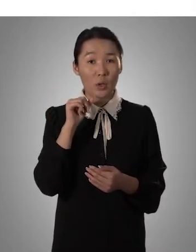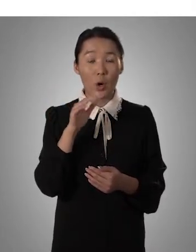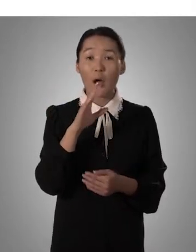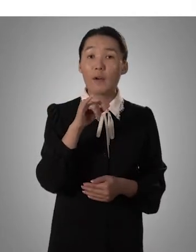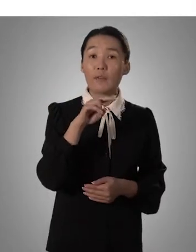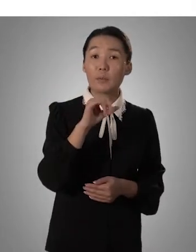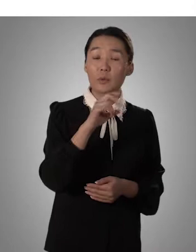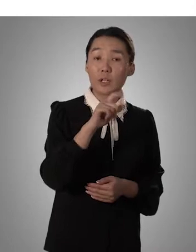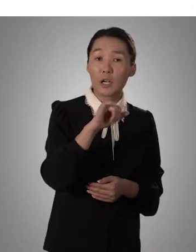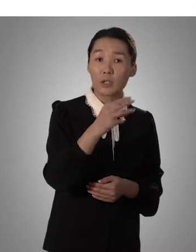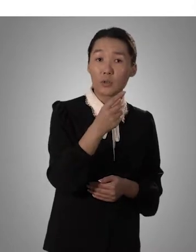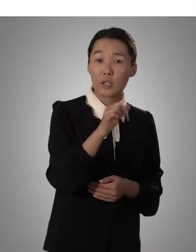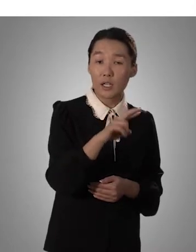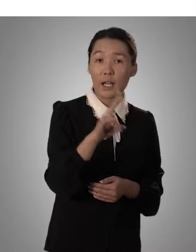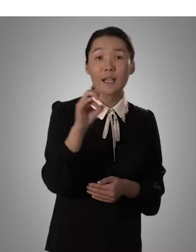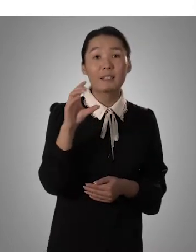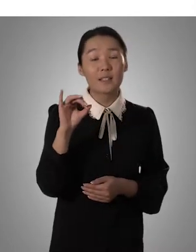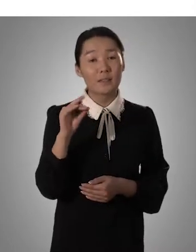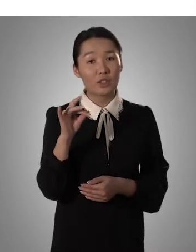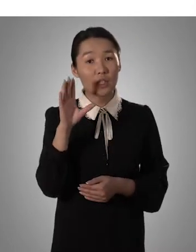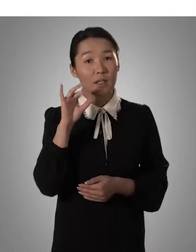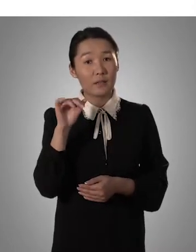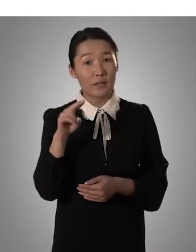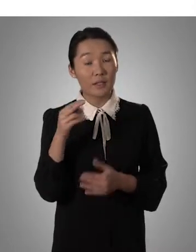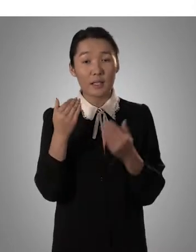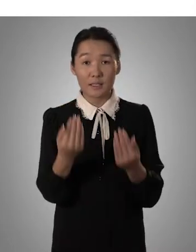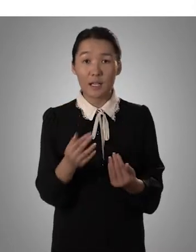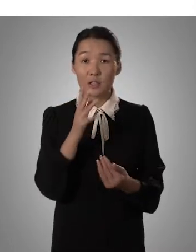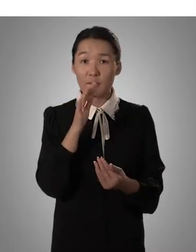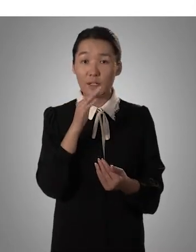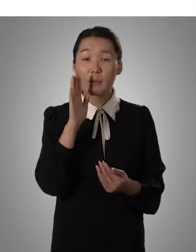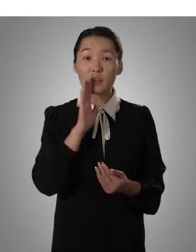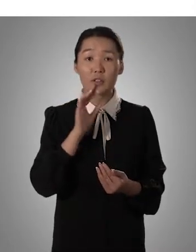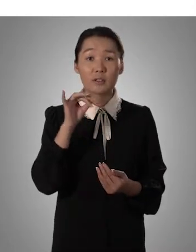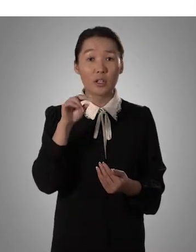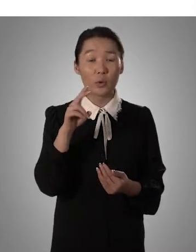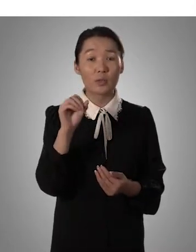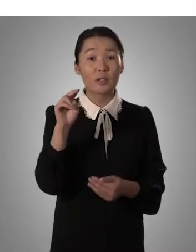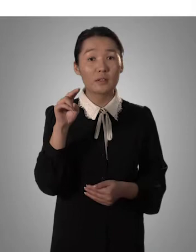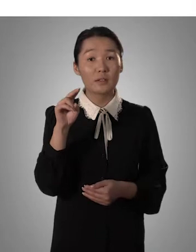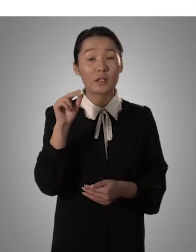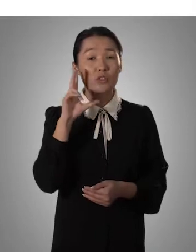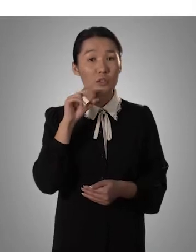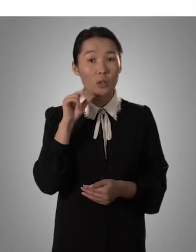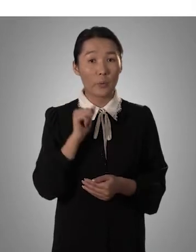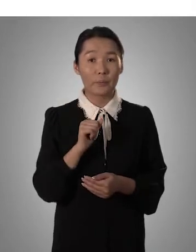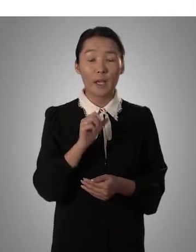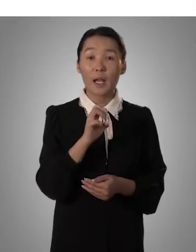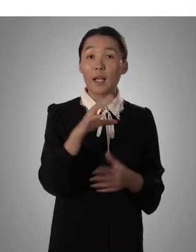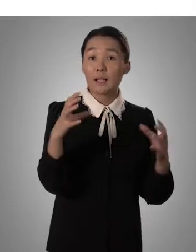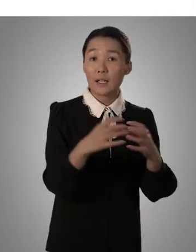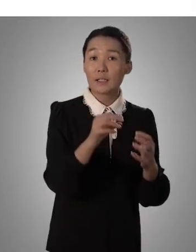несовершенный вид настоящее время женский род единственное число страдательное причастие